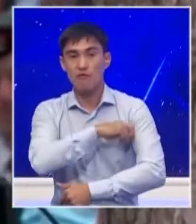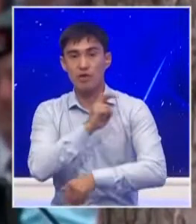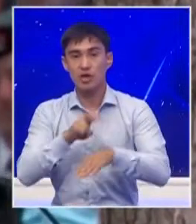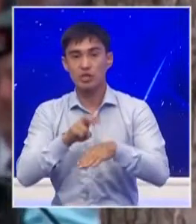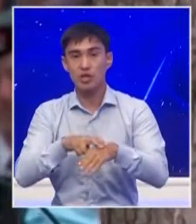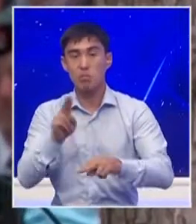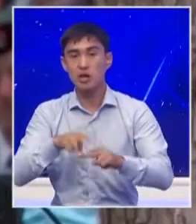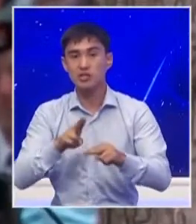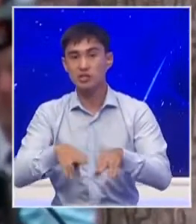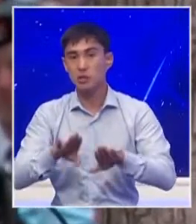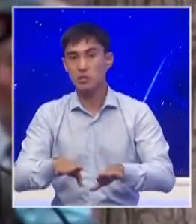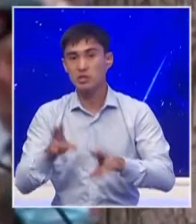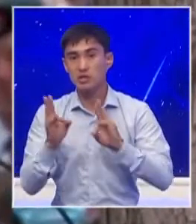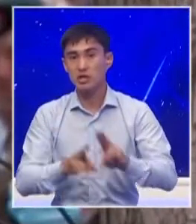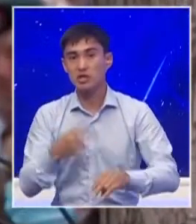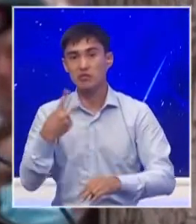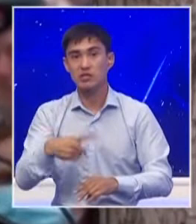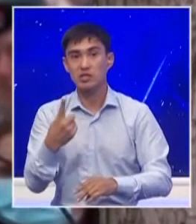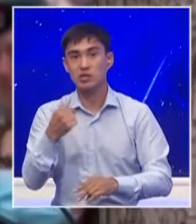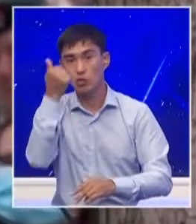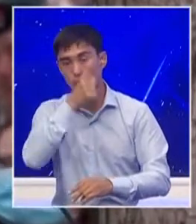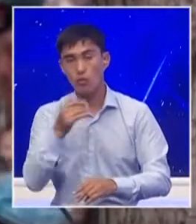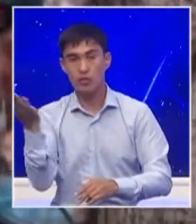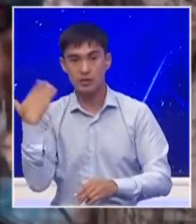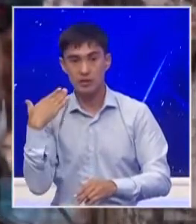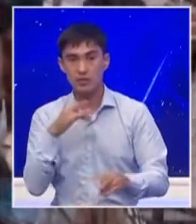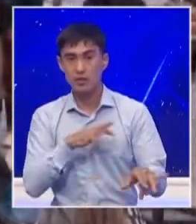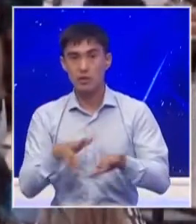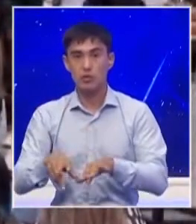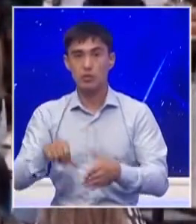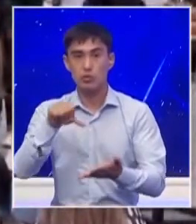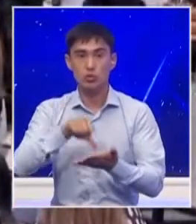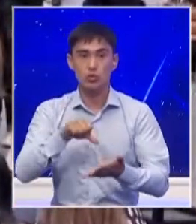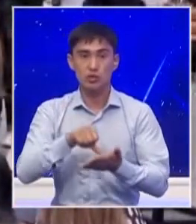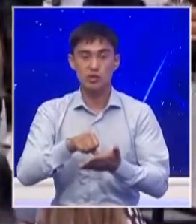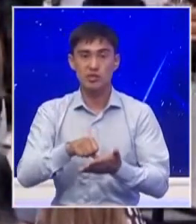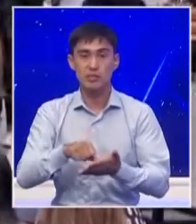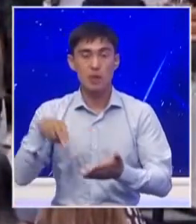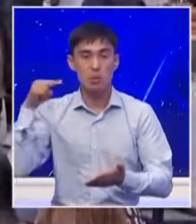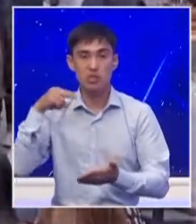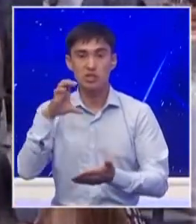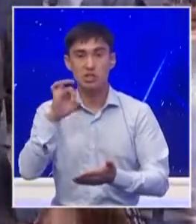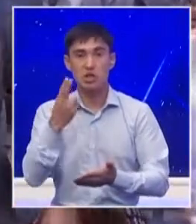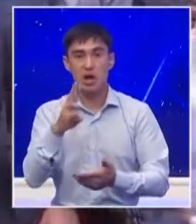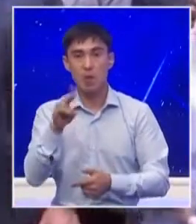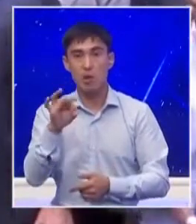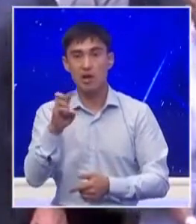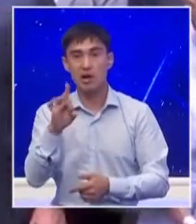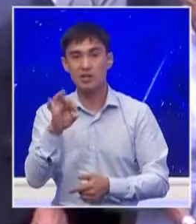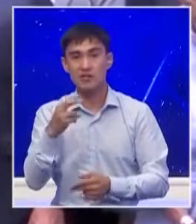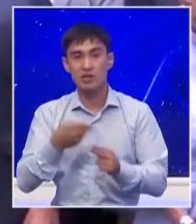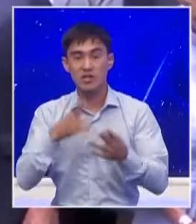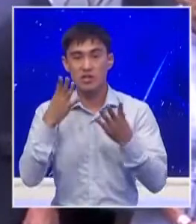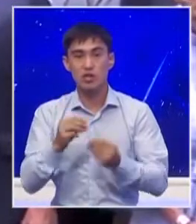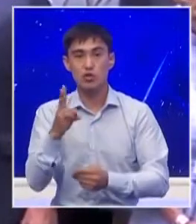работавших на месте трагедии 21 год назад в торжественной церемонии принял участие вице-президент сша камала харрис в